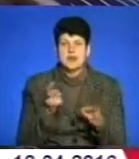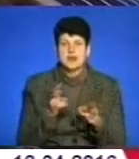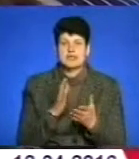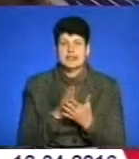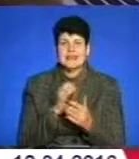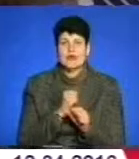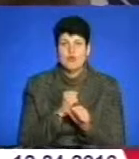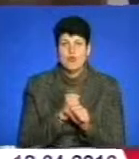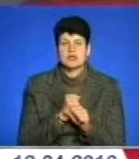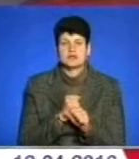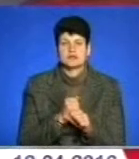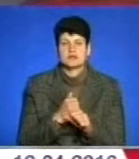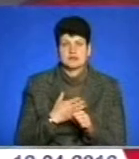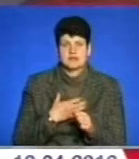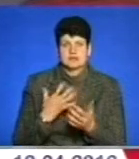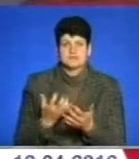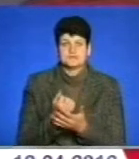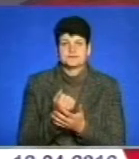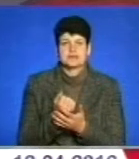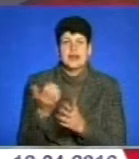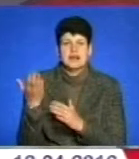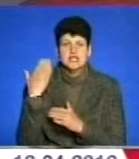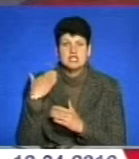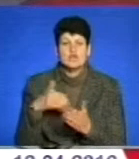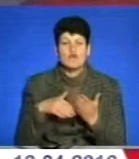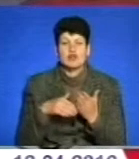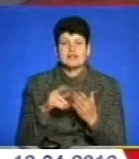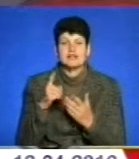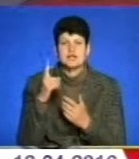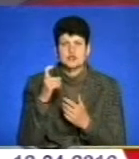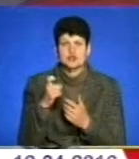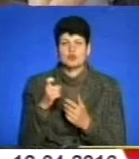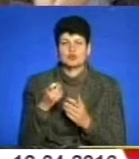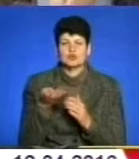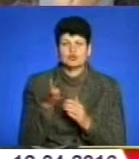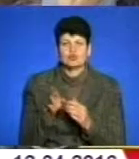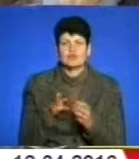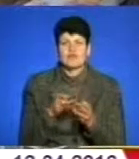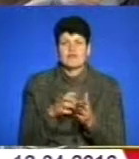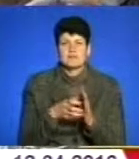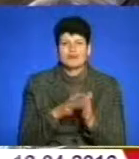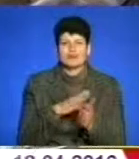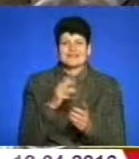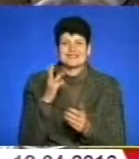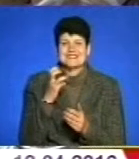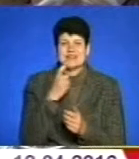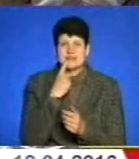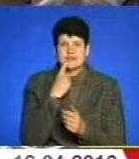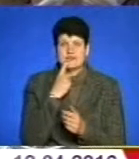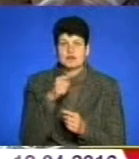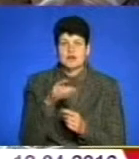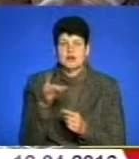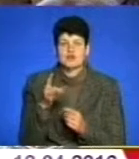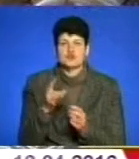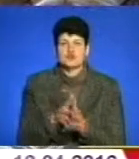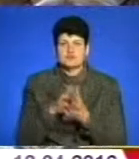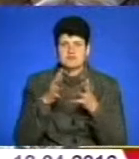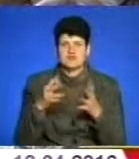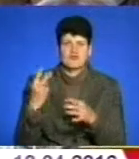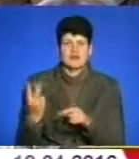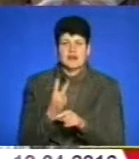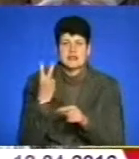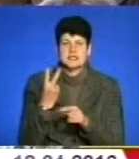робота знаходиться для нас. Раніше у волонтерів на 100 порцій випічки йшло 300 яєць. Цього разу вдвічі збільшили об'єми.